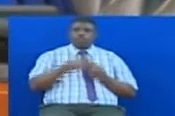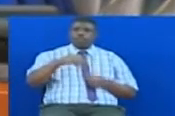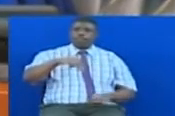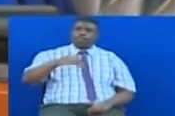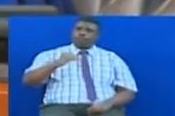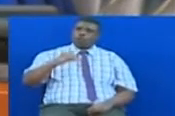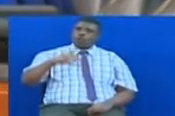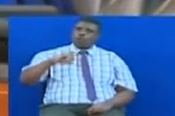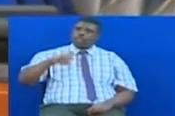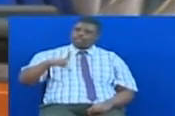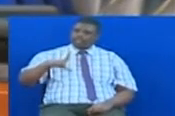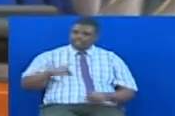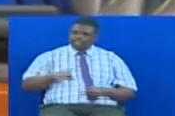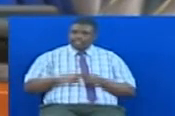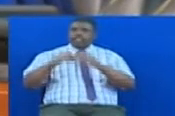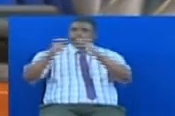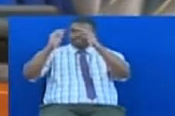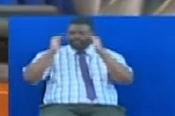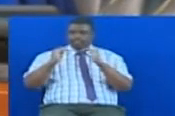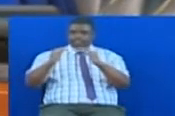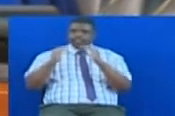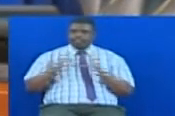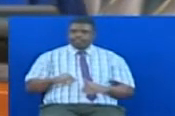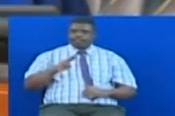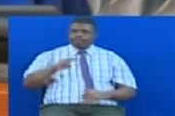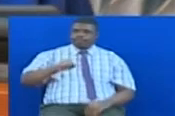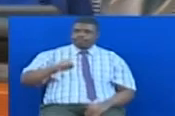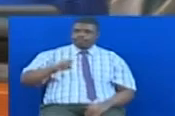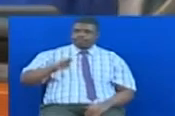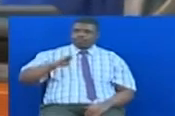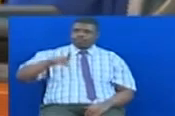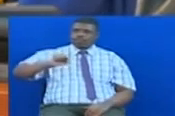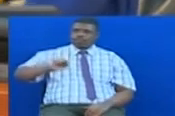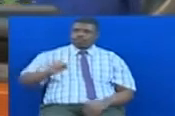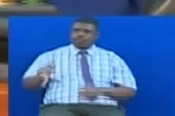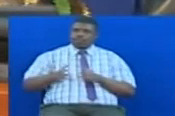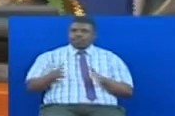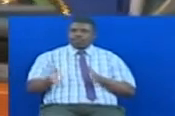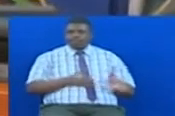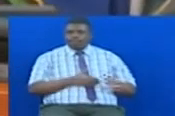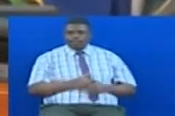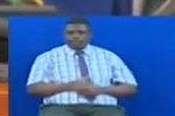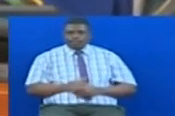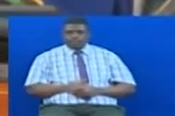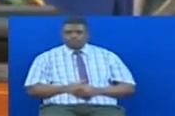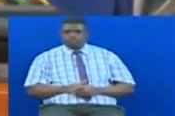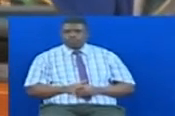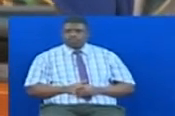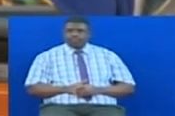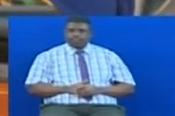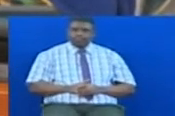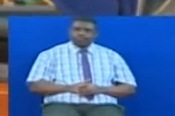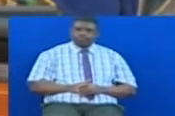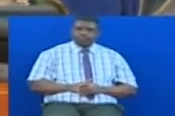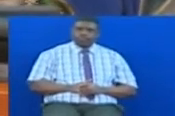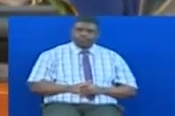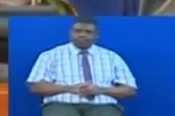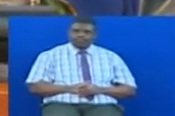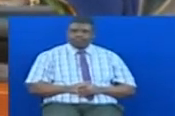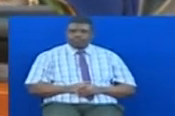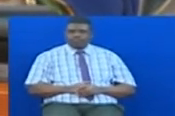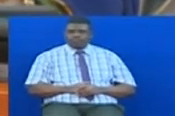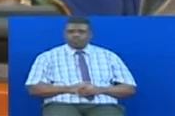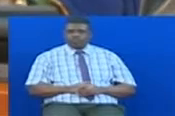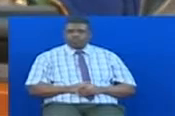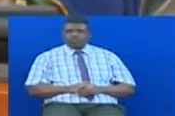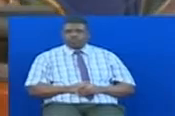Mheshimiwa Dr. Angeline Mabula ajiandae. Mheshimiwa Naibu Spika, na mimi nakushukuru kwa kunipa nafasi